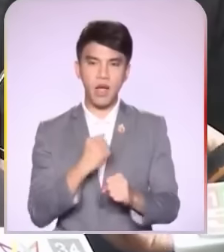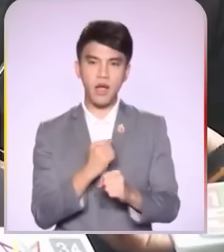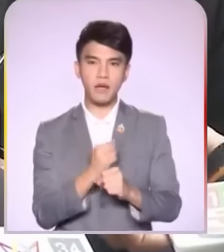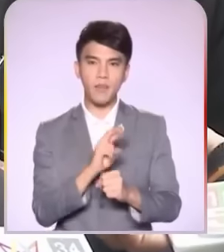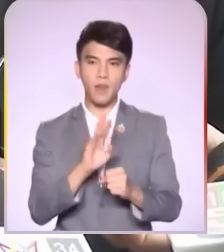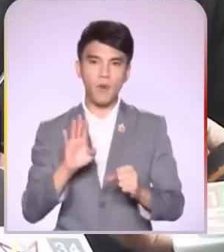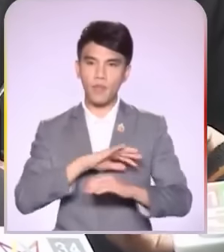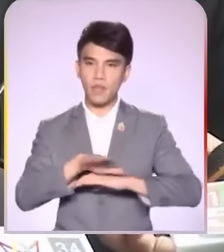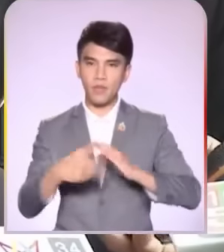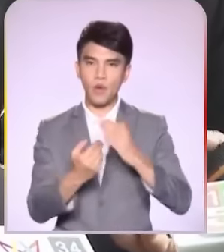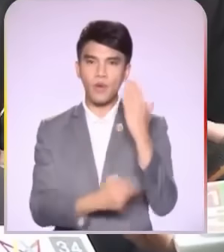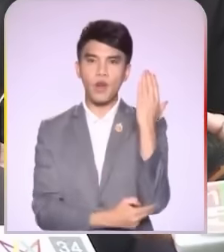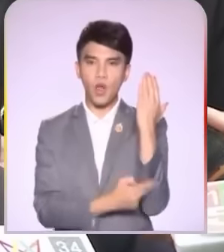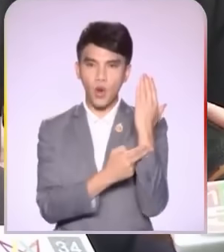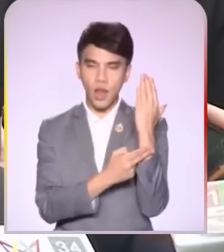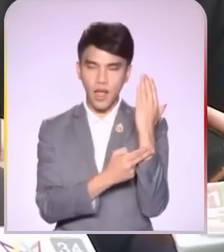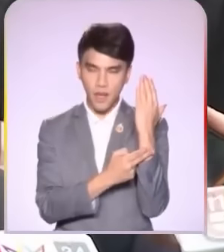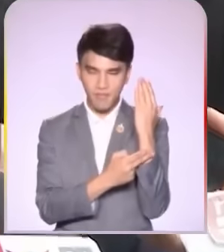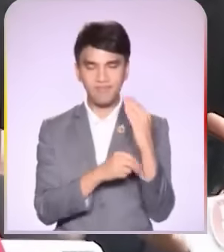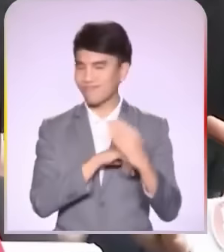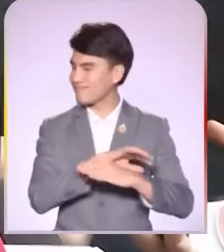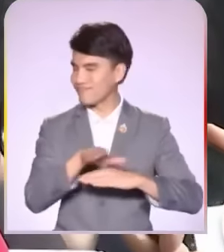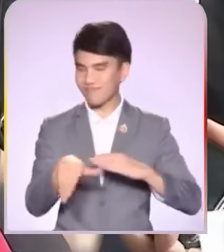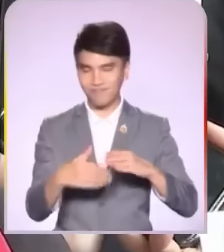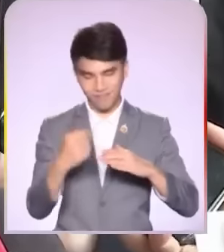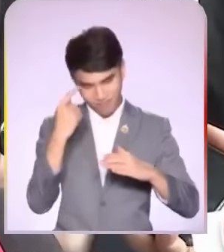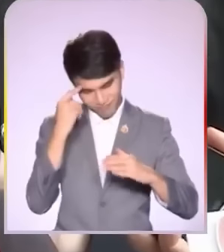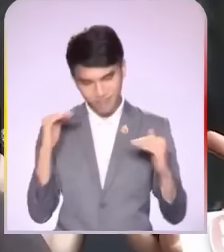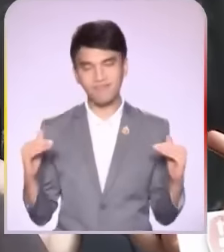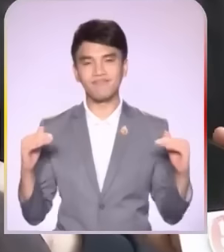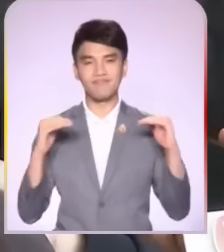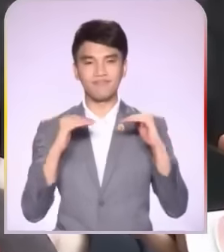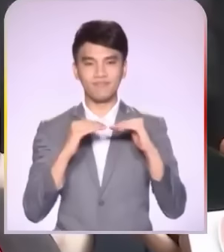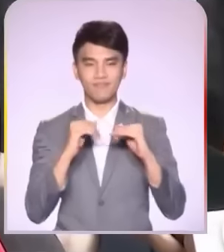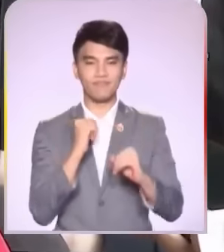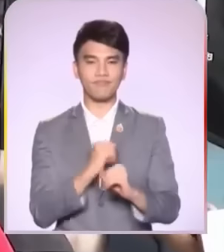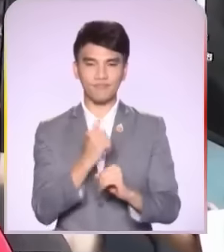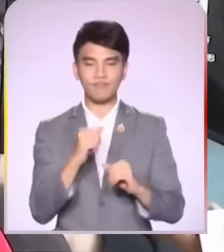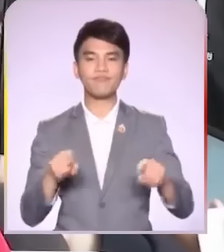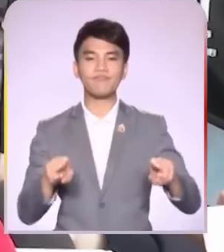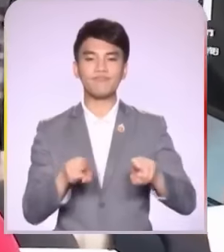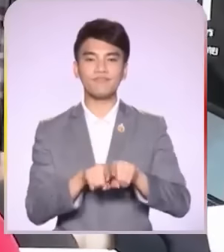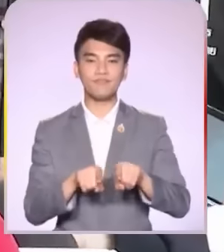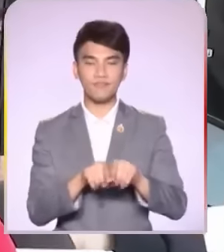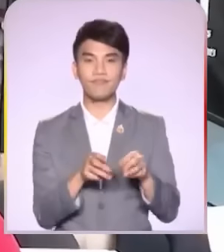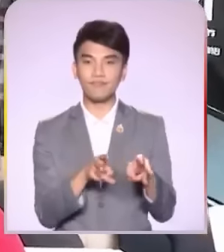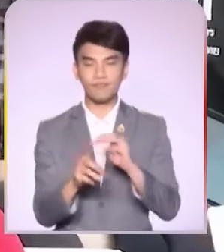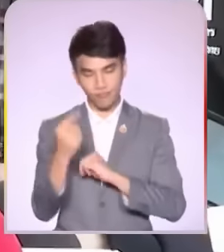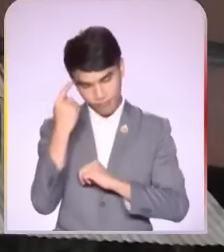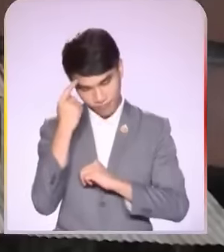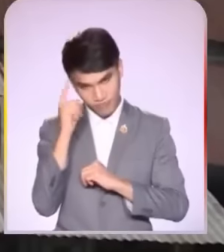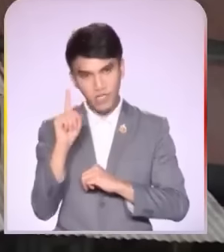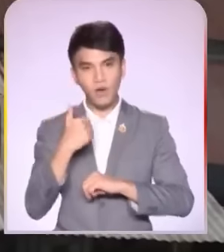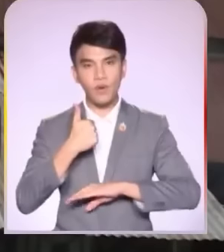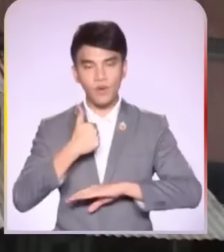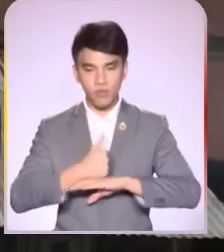ระบบไม่ว่าจะเป็นโรงแรมระดับ5ดาวหรือ2ดาวมันจะต้องมีสิทธิ์ที่จะได้รับโปรโมชั่นนี้ซึ่งหลังจากนี้มีแนวคิดนะคะว่าทาง